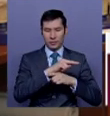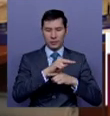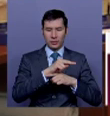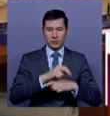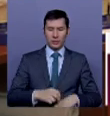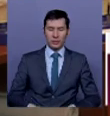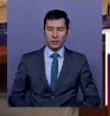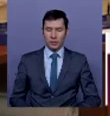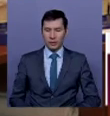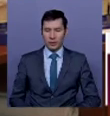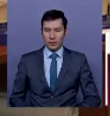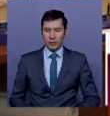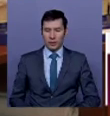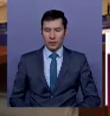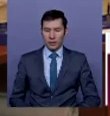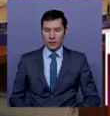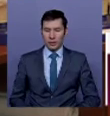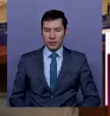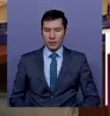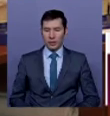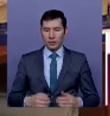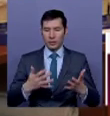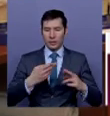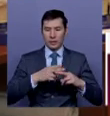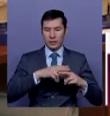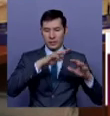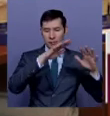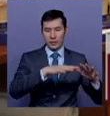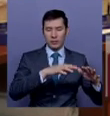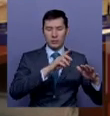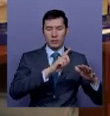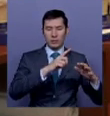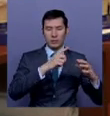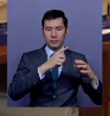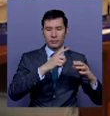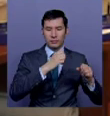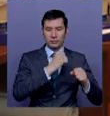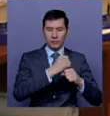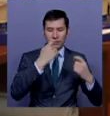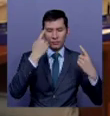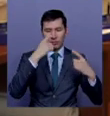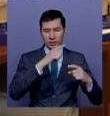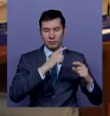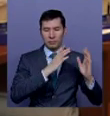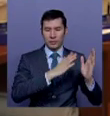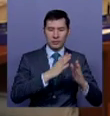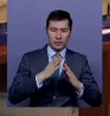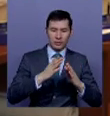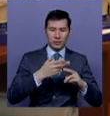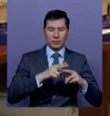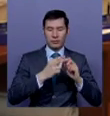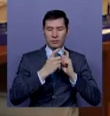ұйымдастырып қамтамасыз етіп жаңағы аурулардың жеке біреу жұқпалы ауруы соны басқаға жұқпас етіп соған